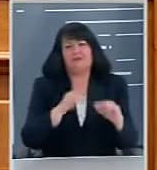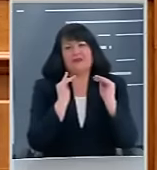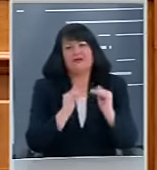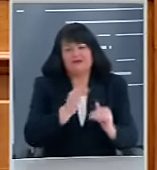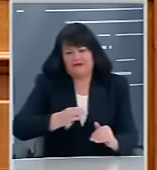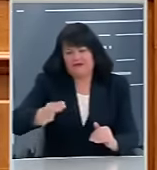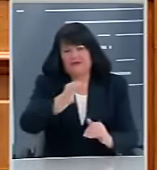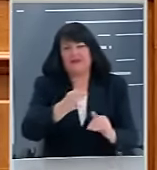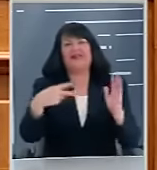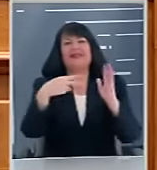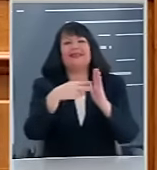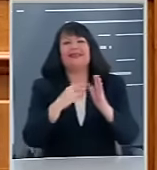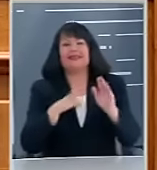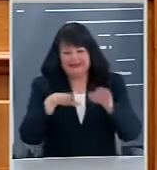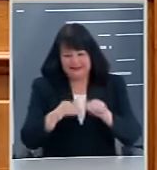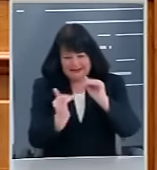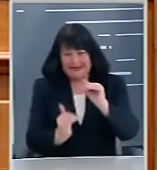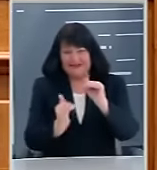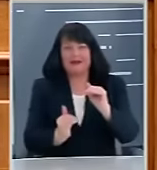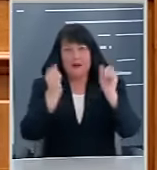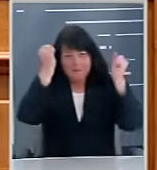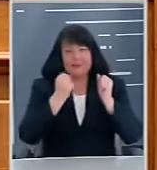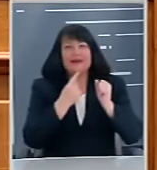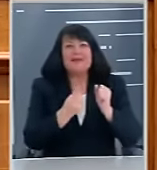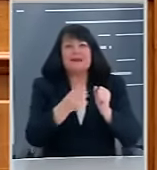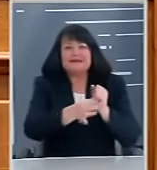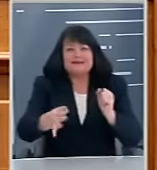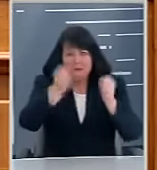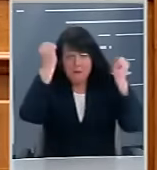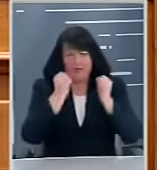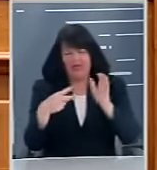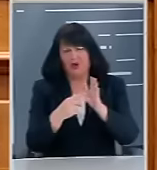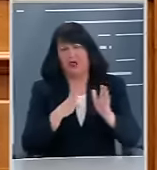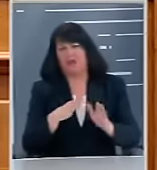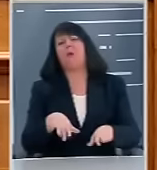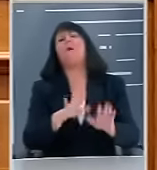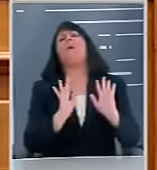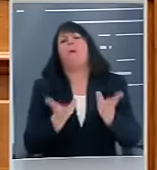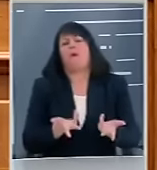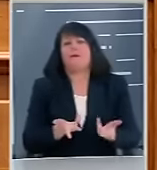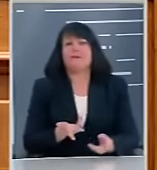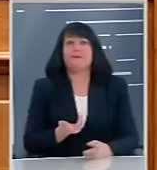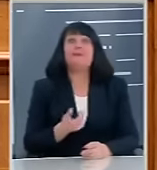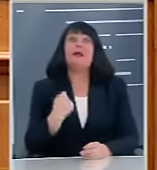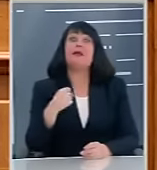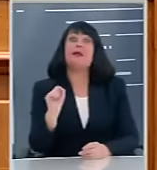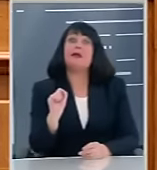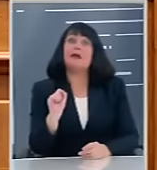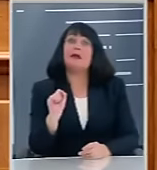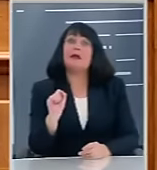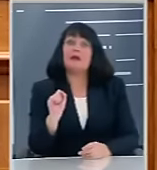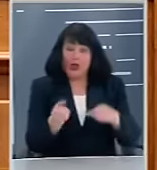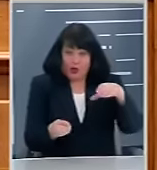τα νησιά κάτω των 2.000 κατοίκων. Είναι ζημιογόνα τα νησιά αυτά, λέγατε. Έχετε αντίρρηση στο να δοθεί αυτή η